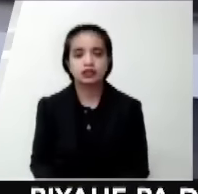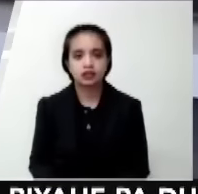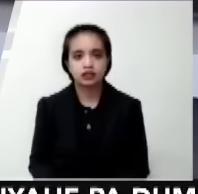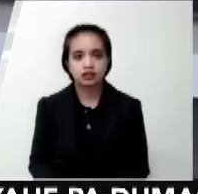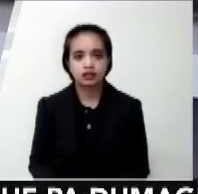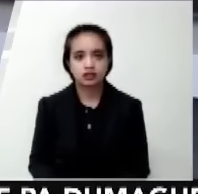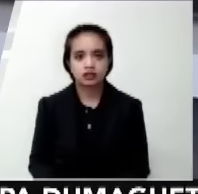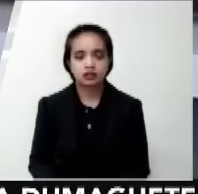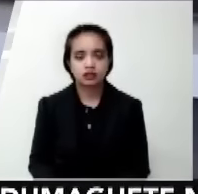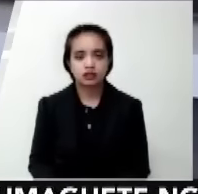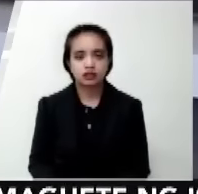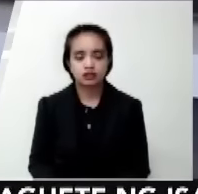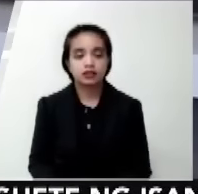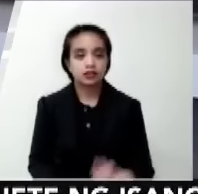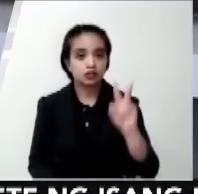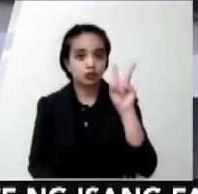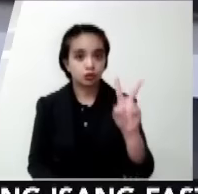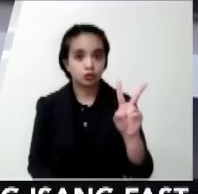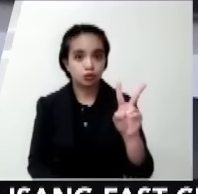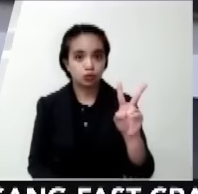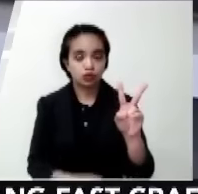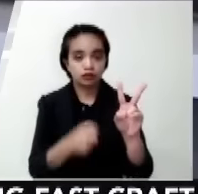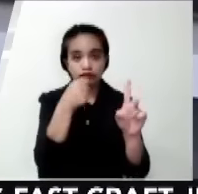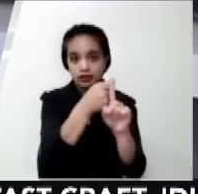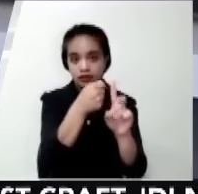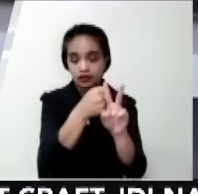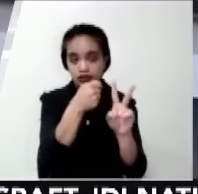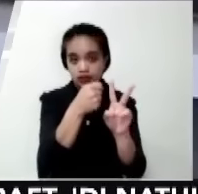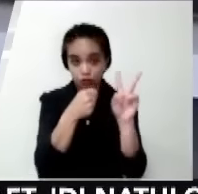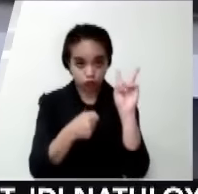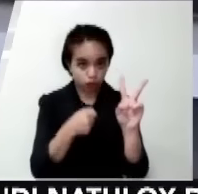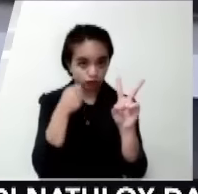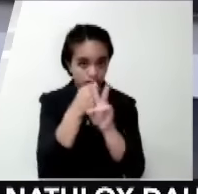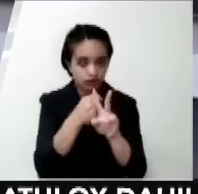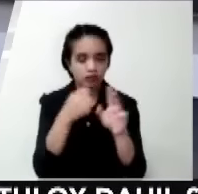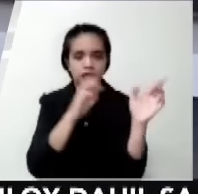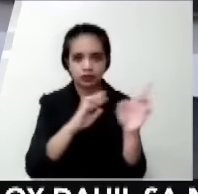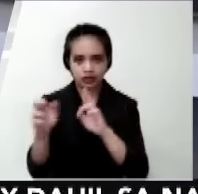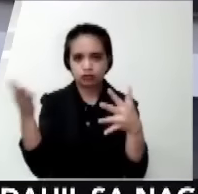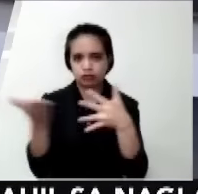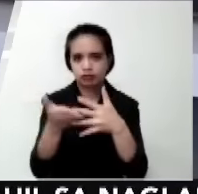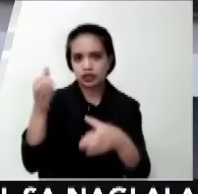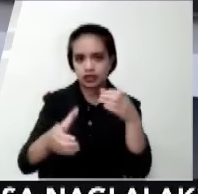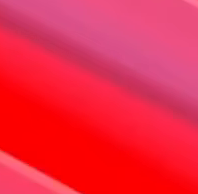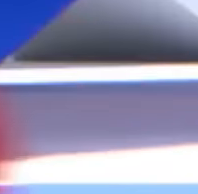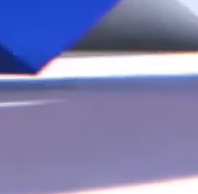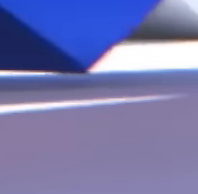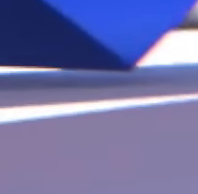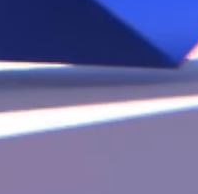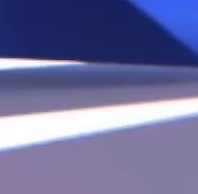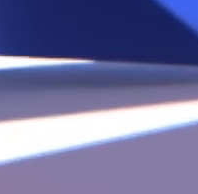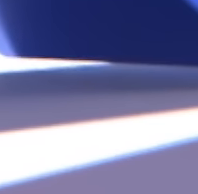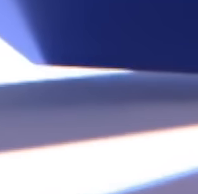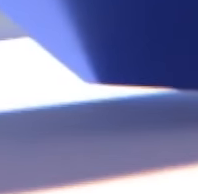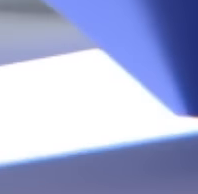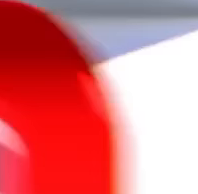reklamo ang 2 sa 5 biktimang nakausap ng Davao Police. Nakatutok si Marisol Abdurrahman.